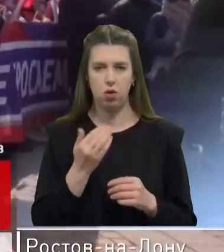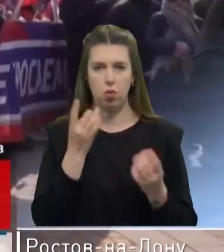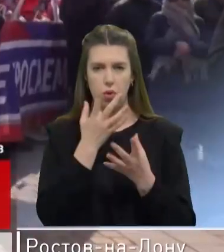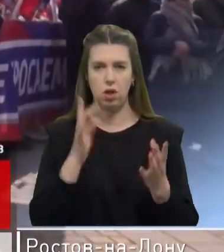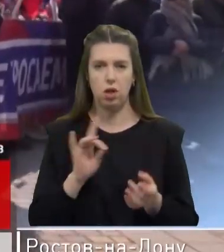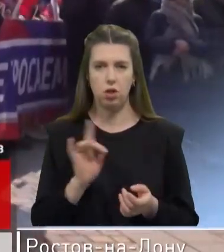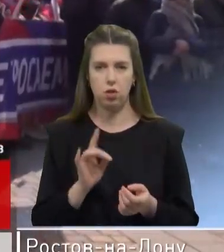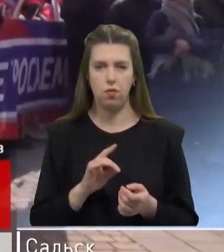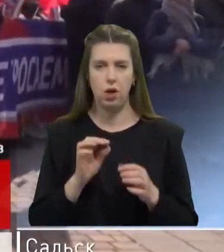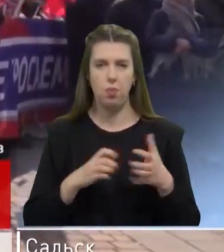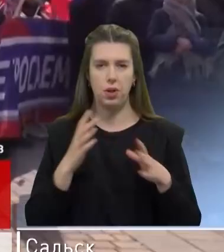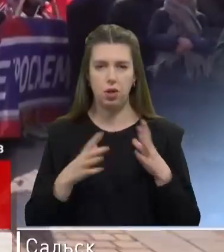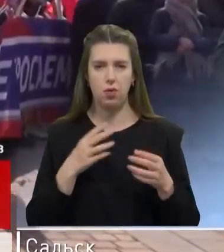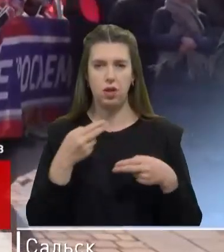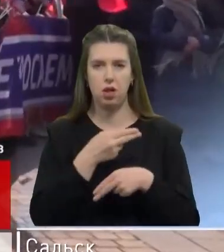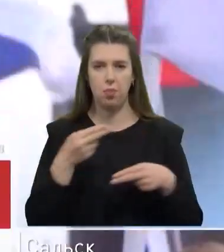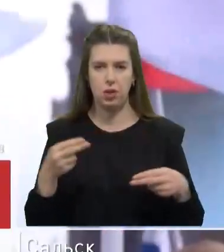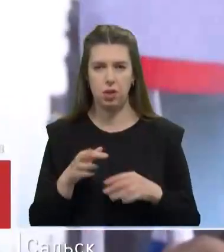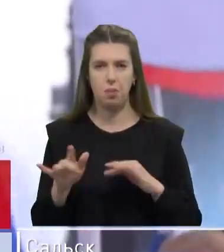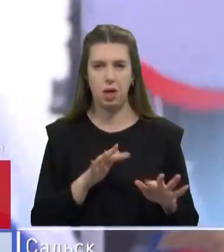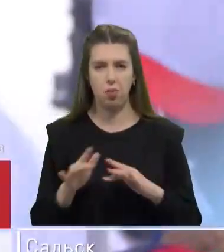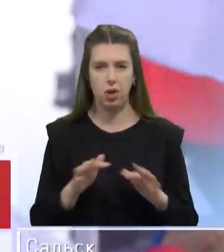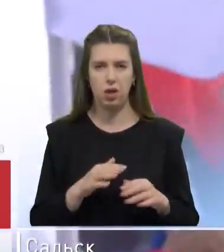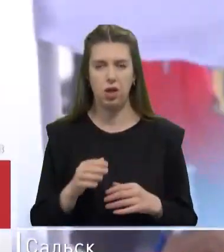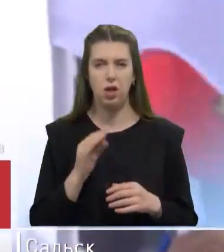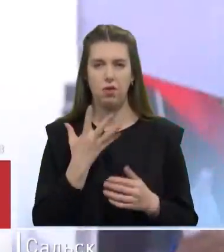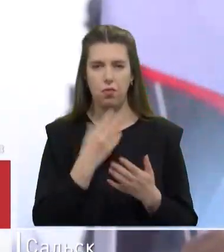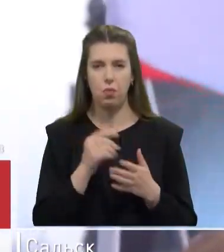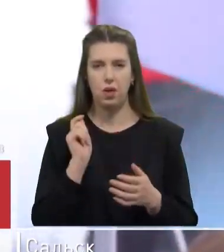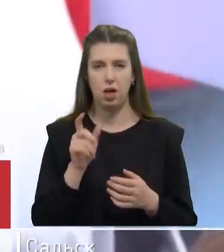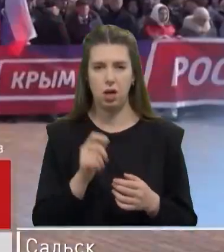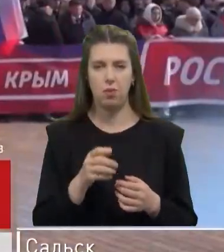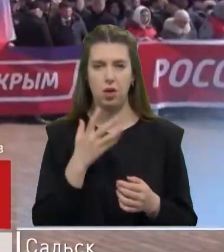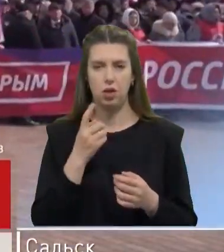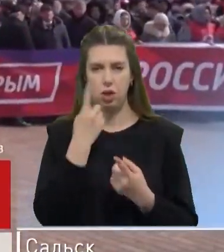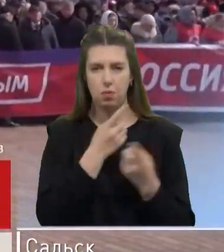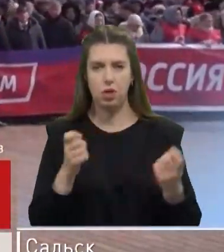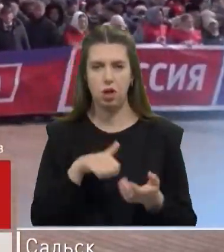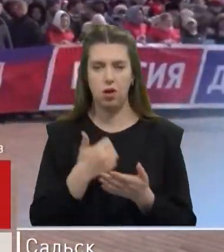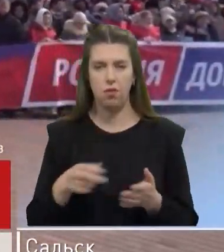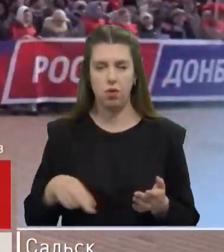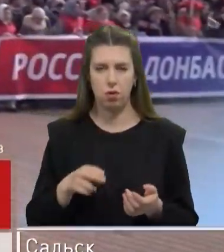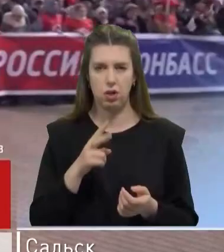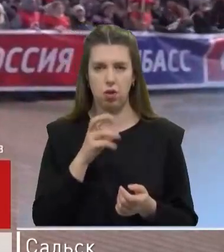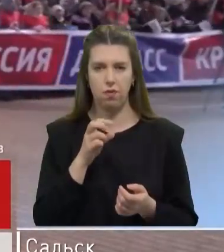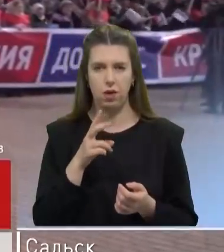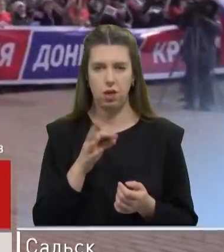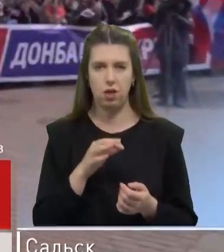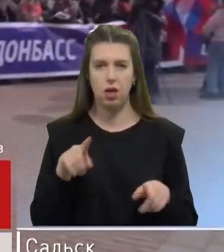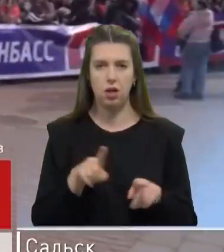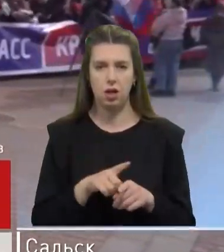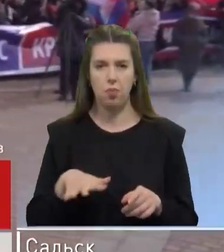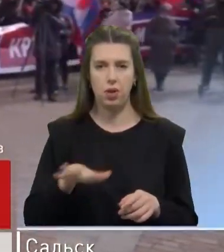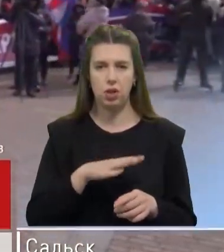культуры Ростова-на-Дону подготовили тематические мероприятия. О них в своем телеграм-канале сообщил глава города Алексей Логвиненко. Так,